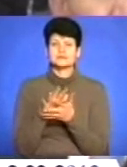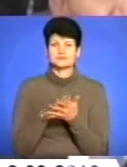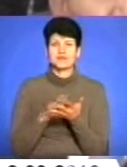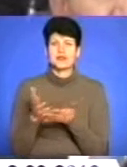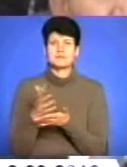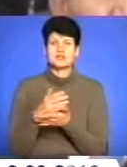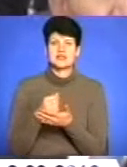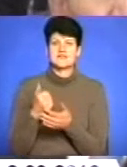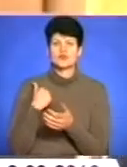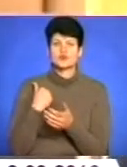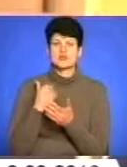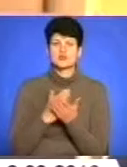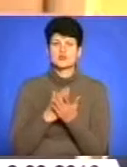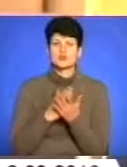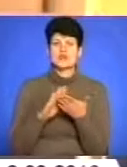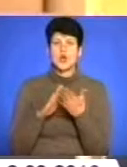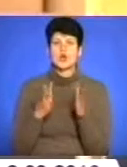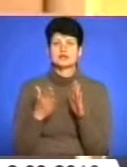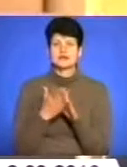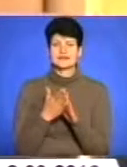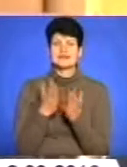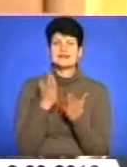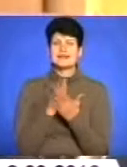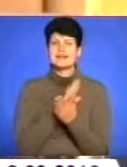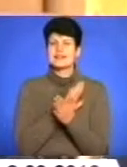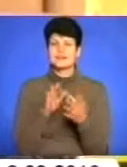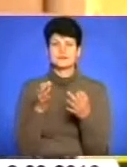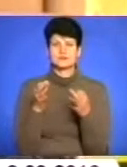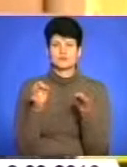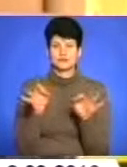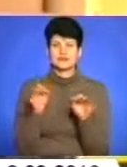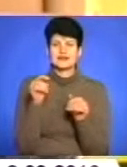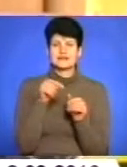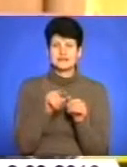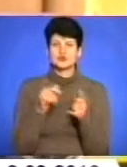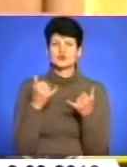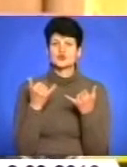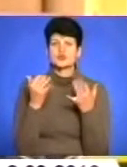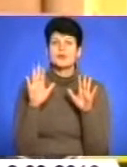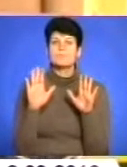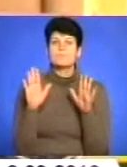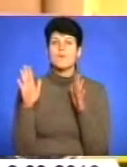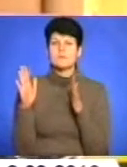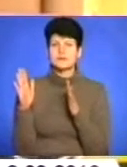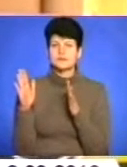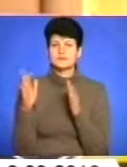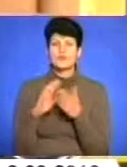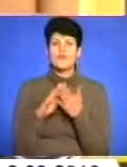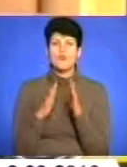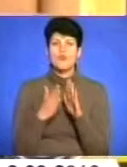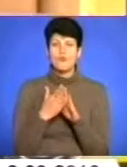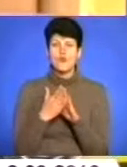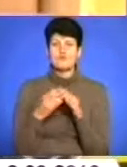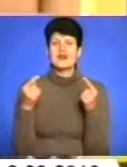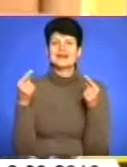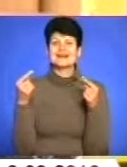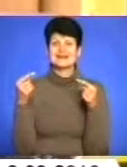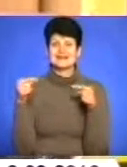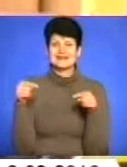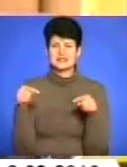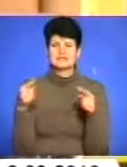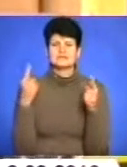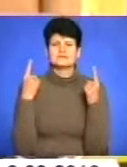за контрактом. Є неприпустимим те, що на сьогоднішній момент в умовах кризи,